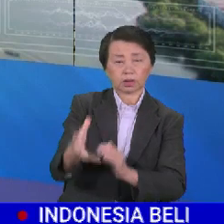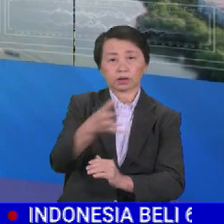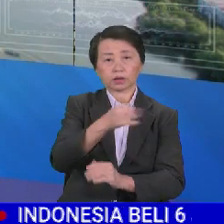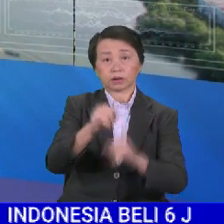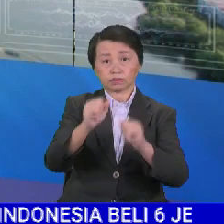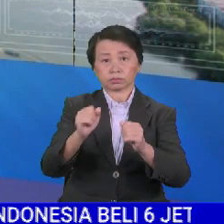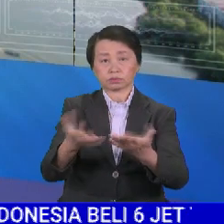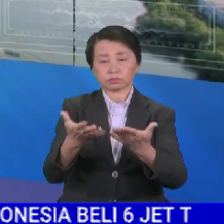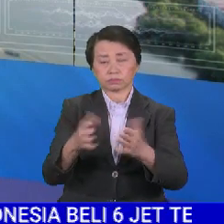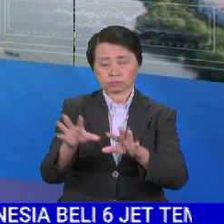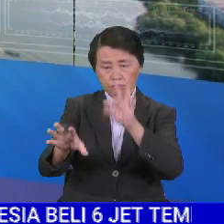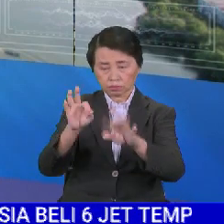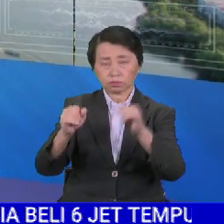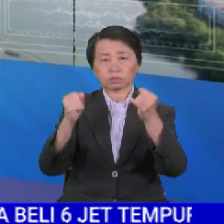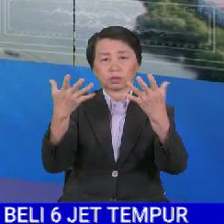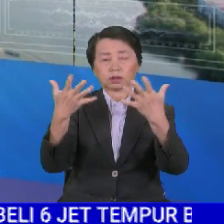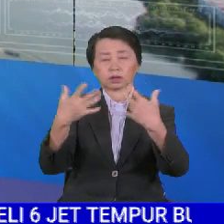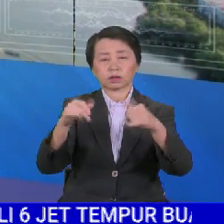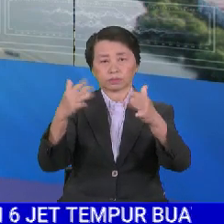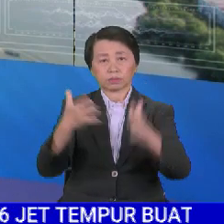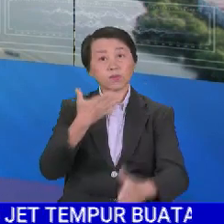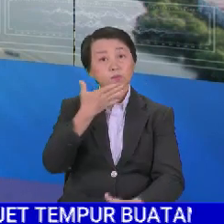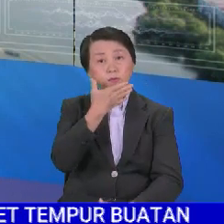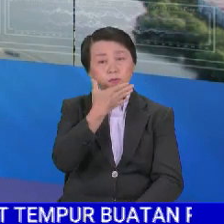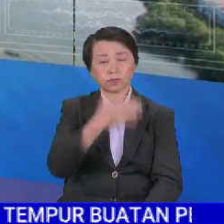sekaligus menjungkil lebih ramai pemain muda yang berpotensi.